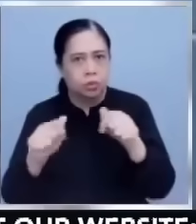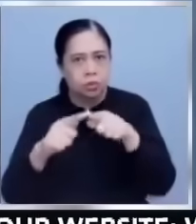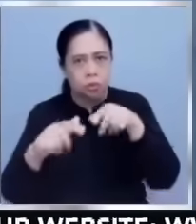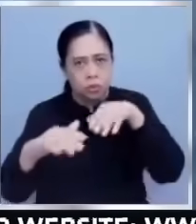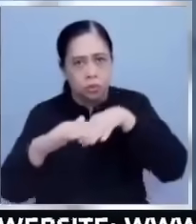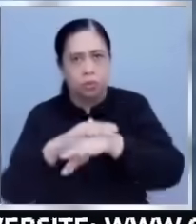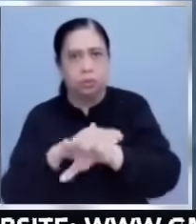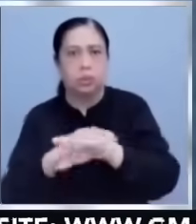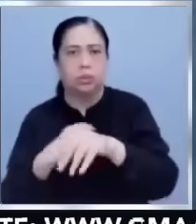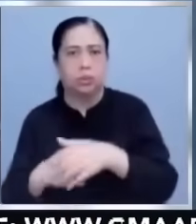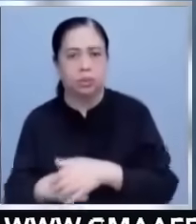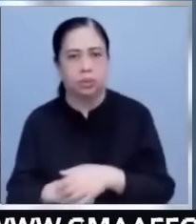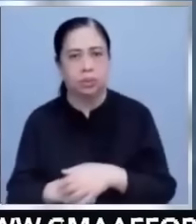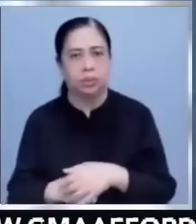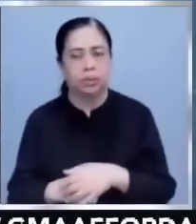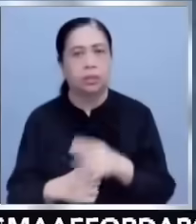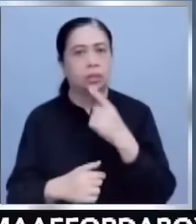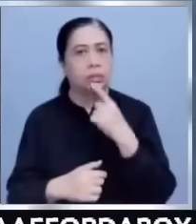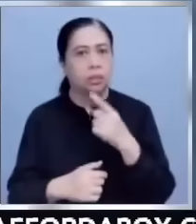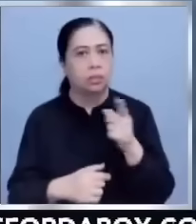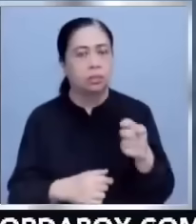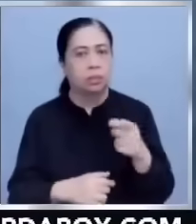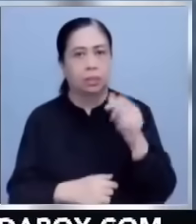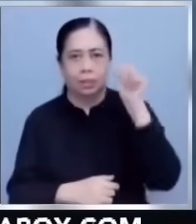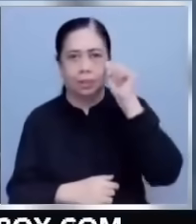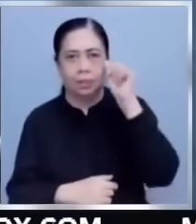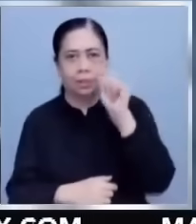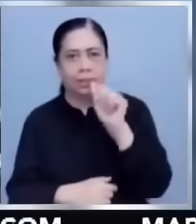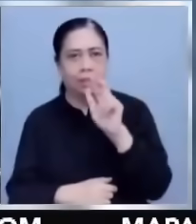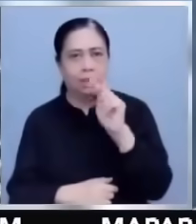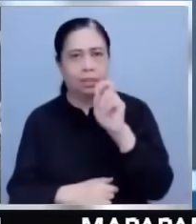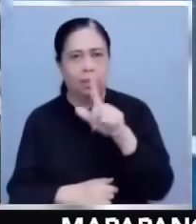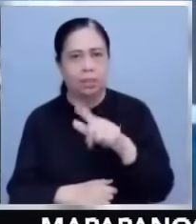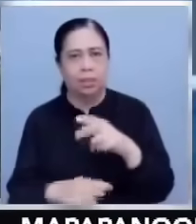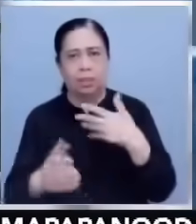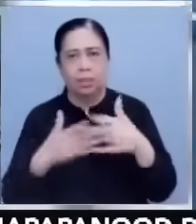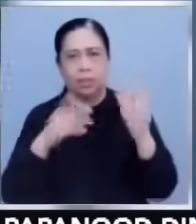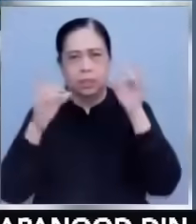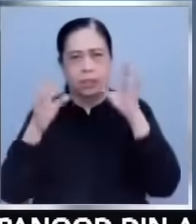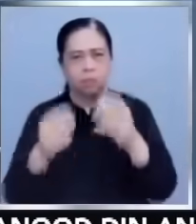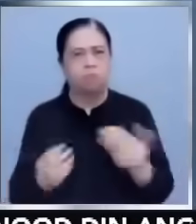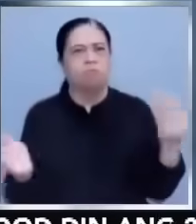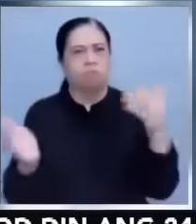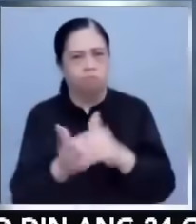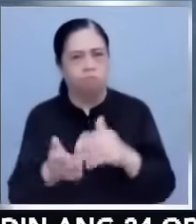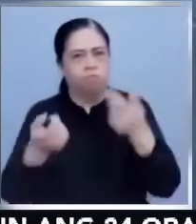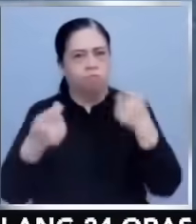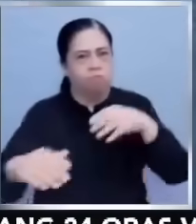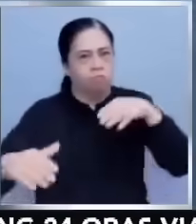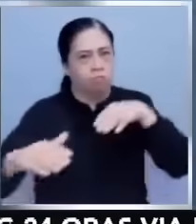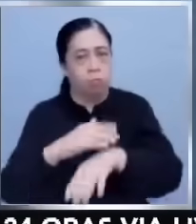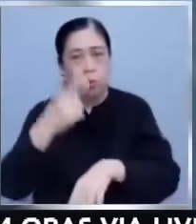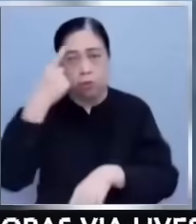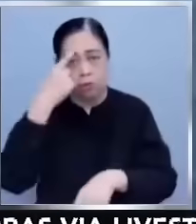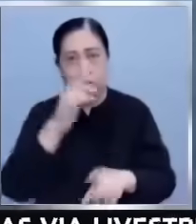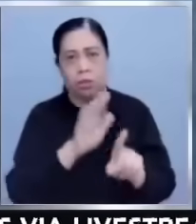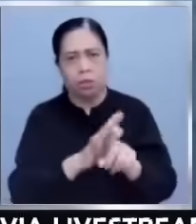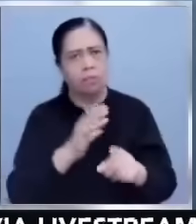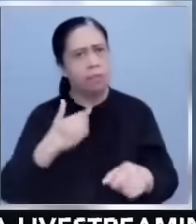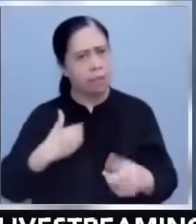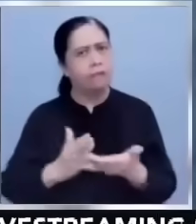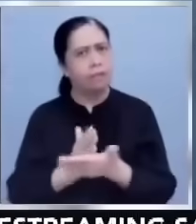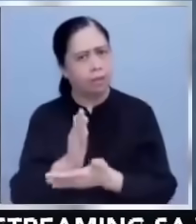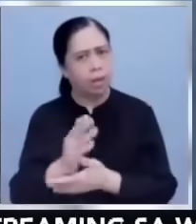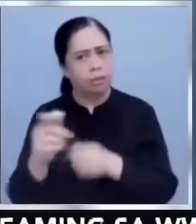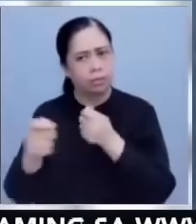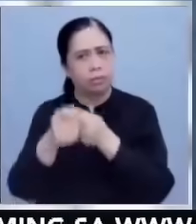Bangura. Giit ni Mang Arnel, bagamat delikado, uulitin niya ang tangkang pagpasok dahil para sa kanya, may karapatan siyang mangisda